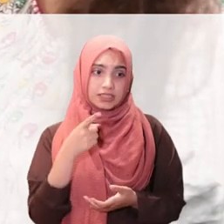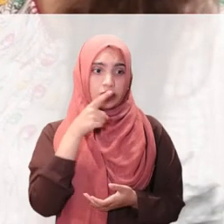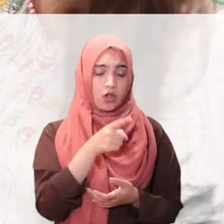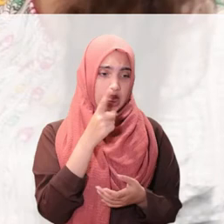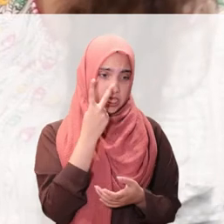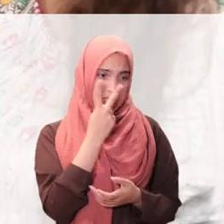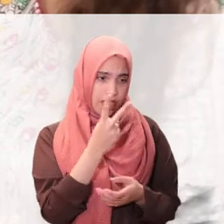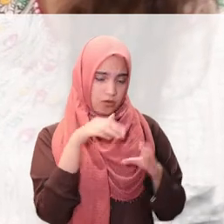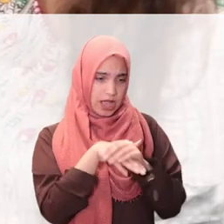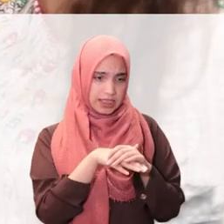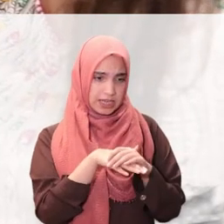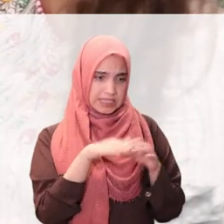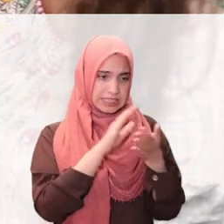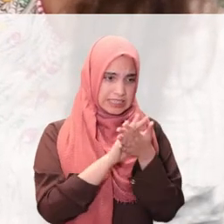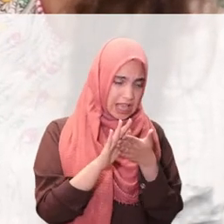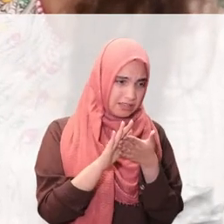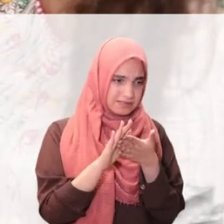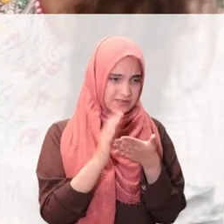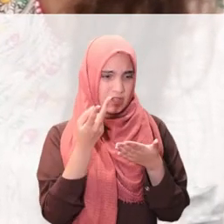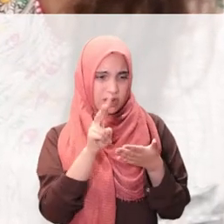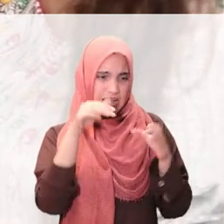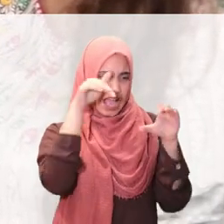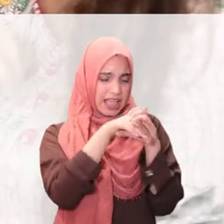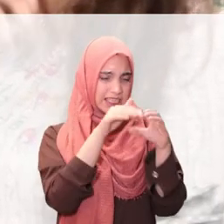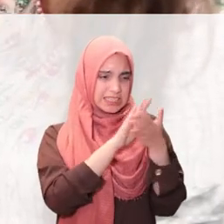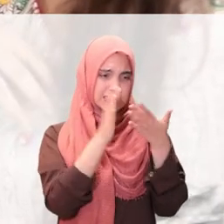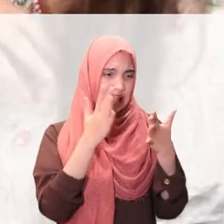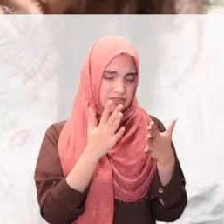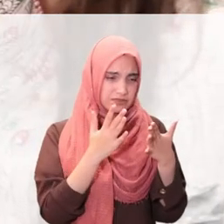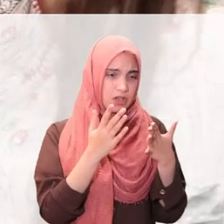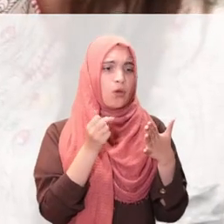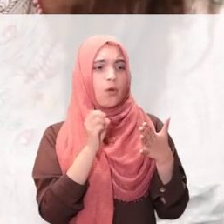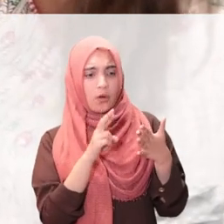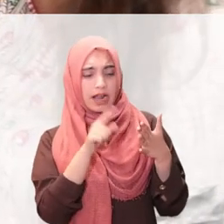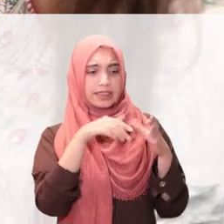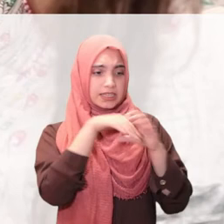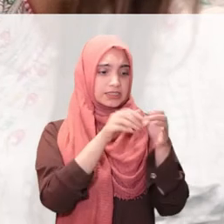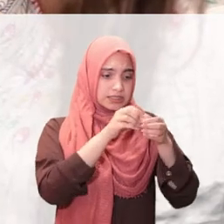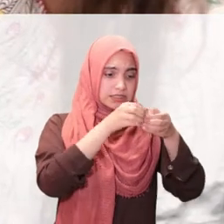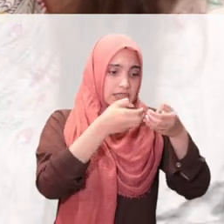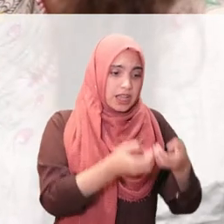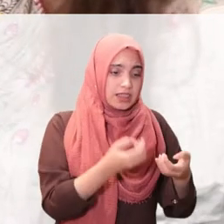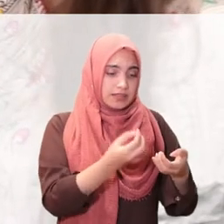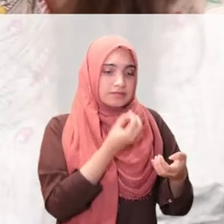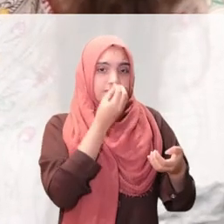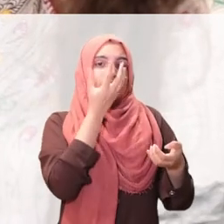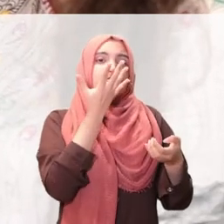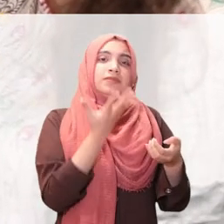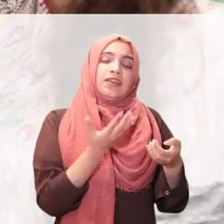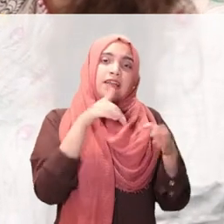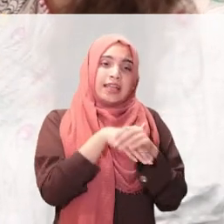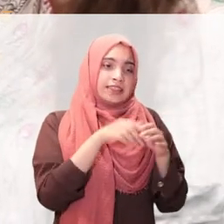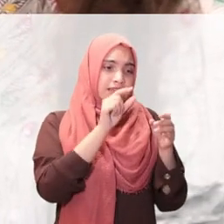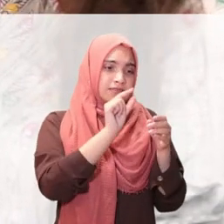कि इलेक्ट्रोनिक नथिंग रहेगी परंतु अपने इस डिफरेंस द फ्लेवर द